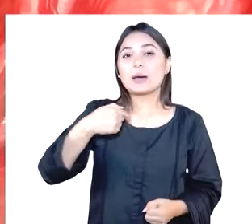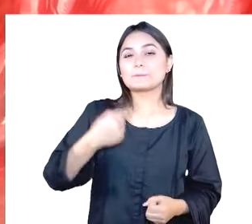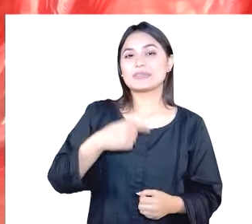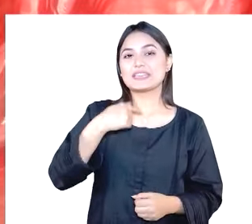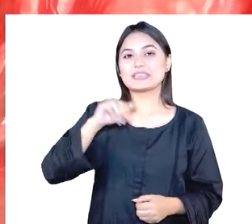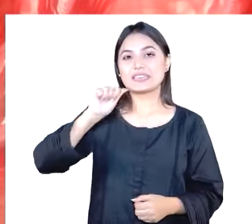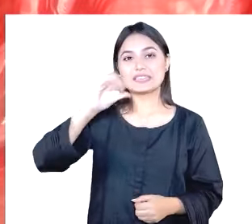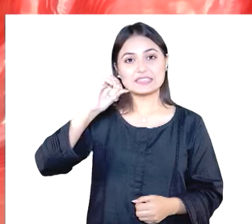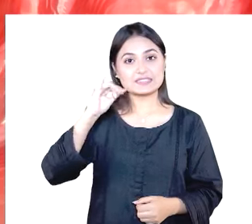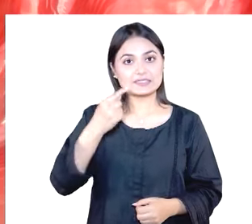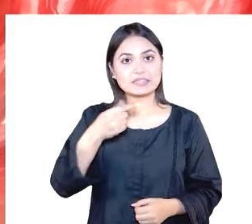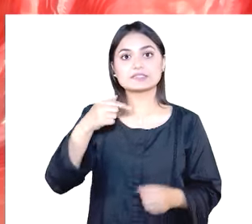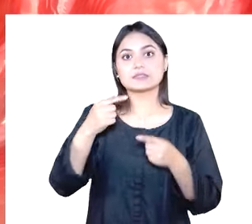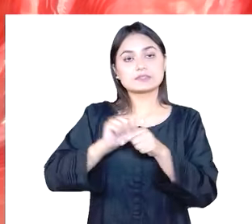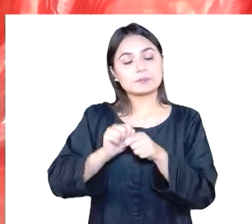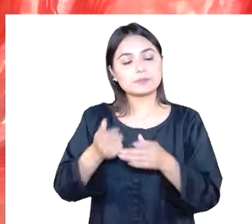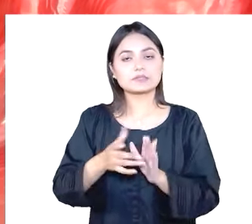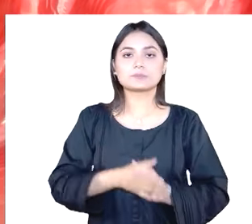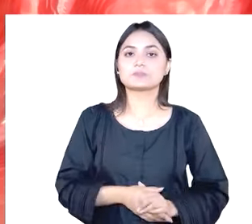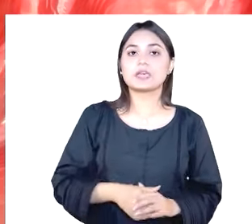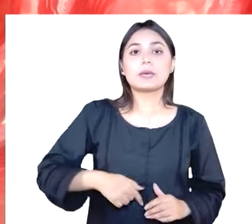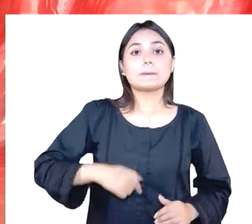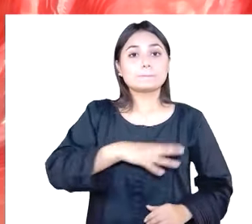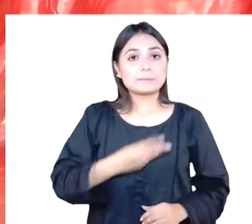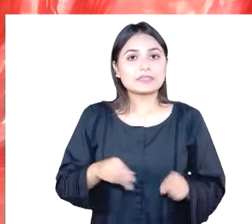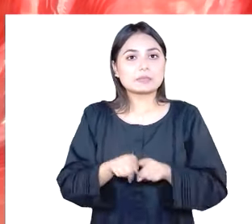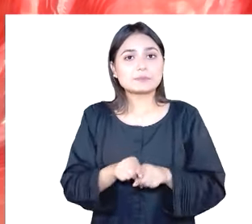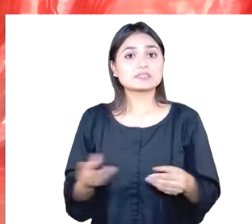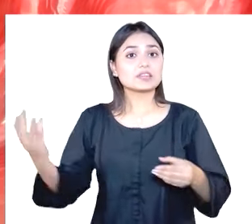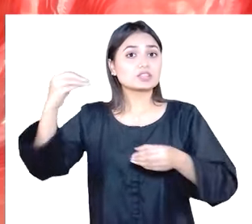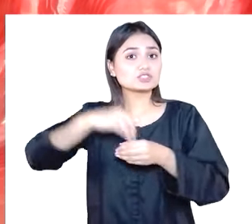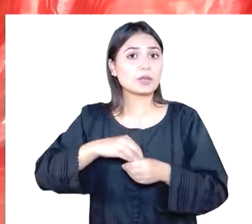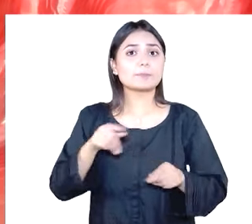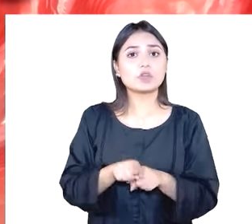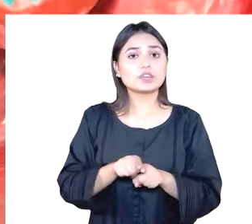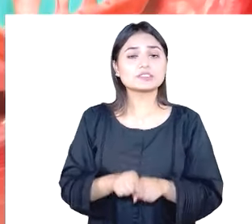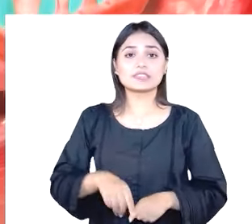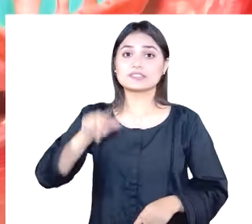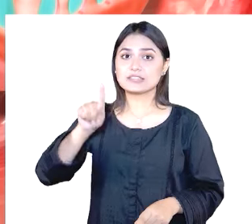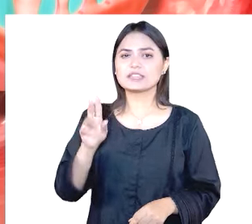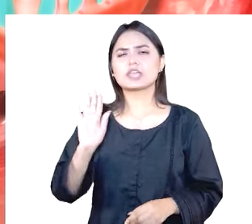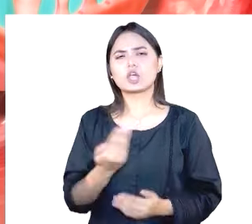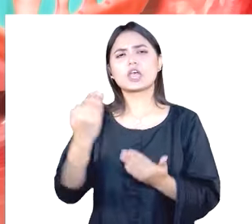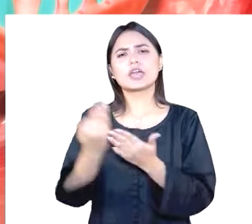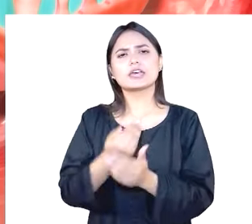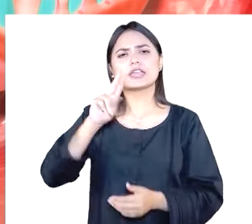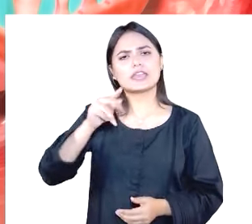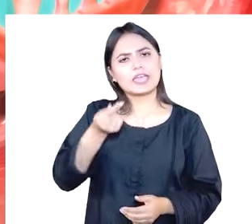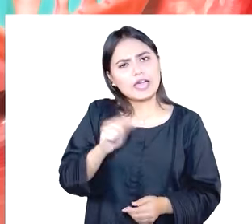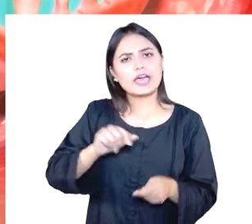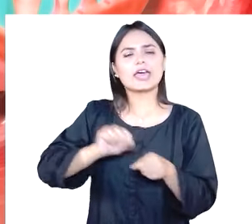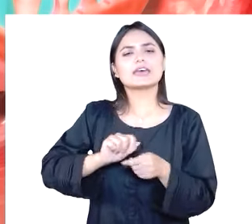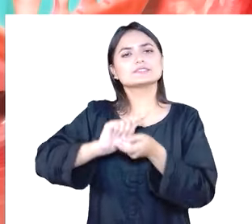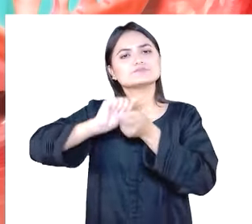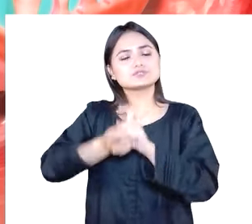सेल्स से गैस्ट्रिक जूस के अजजा बनते हैं मैदे में ये एक दूसरे के साथ मिलते हैं और फिर हाइड्रोक्लोरिक एसिड में तब्दील हो जाते